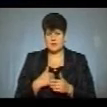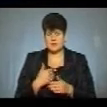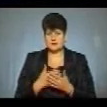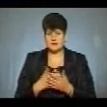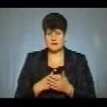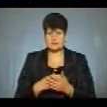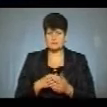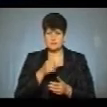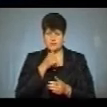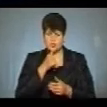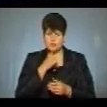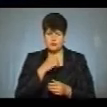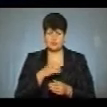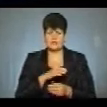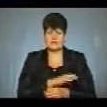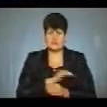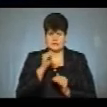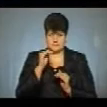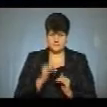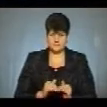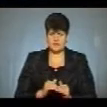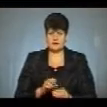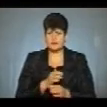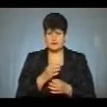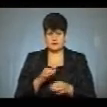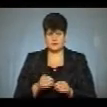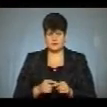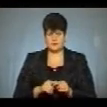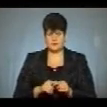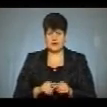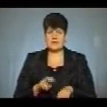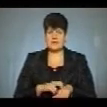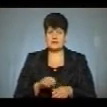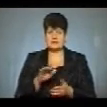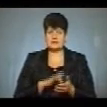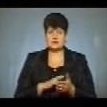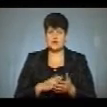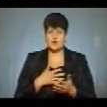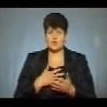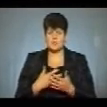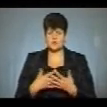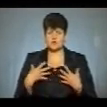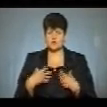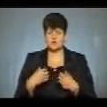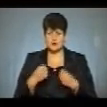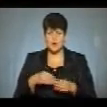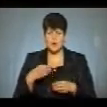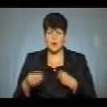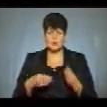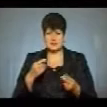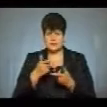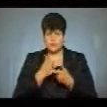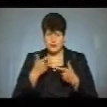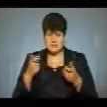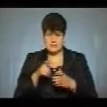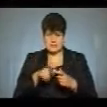міряю, збиваю тиск, не дай Бог не допустити до того. Лікар Центру громадського здоров'я Оксана Синюка роздає інформаційні